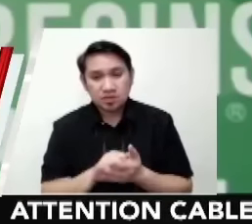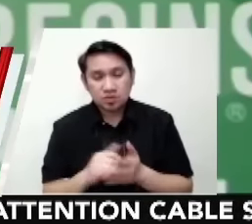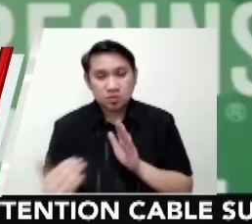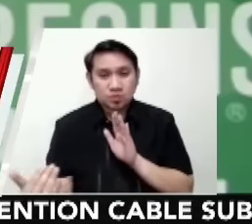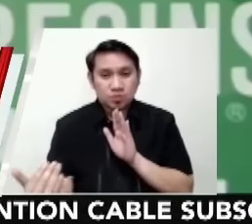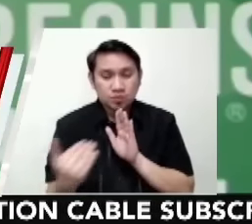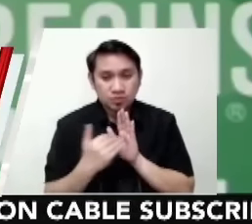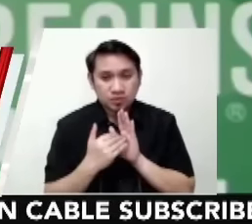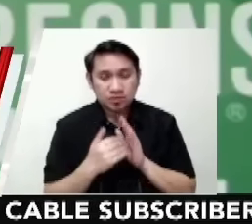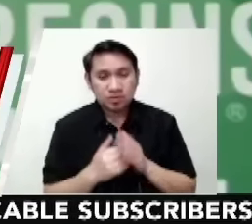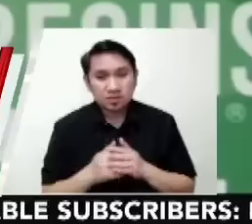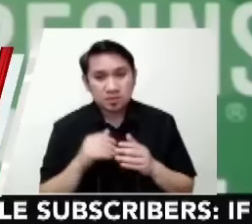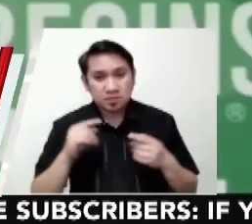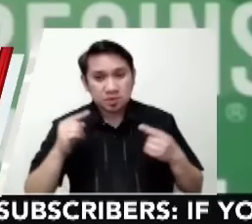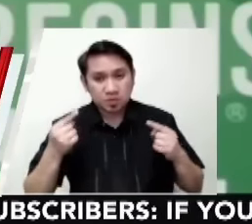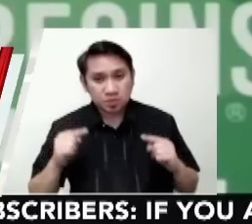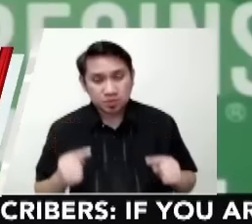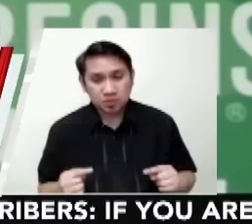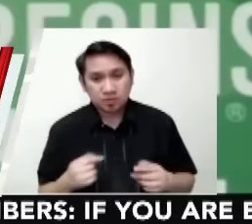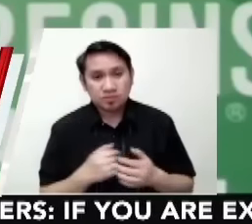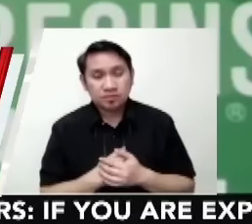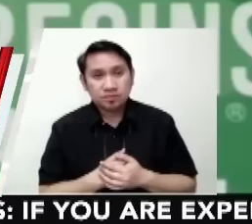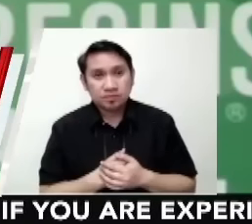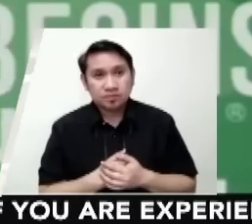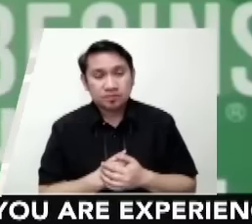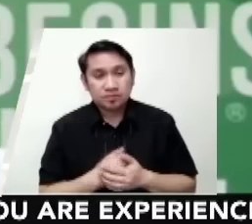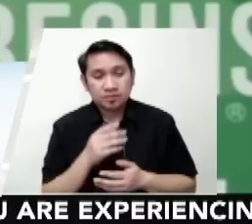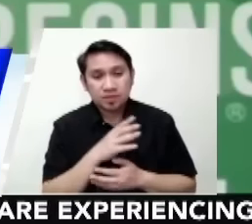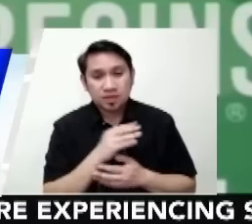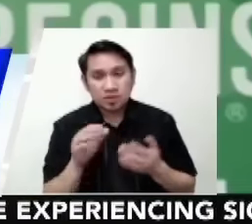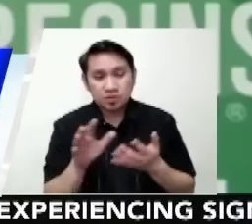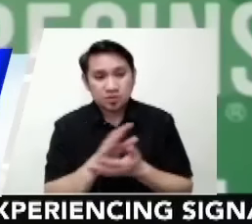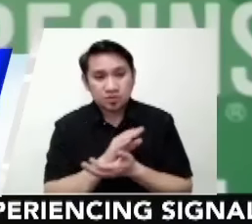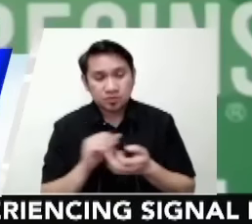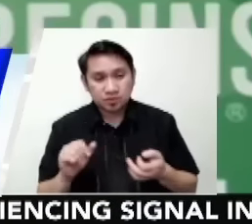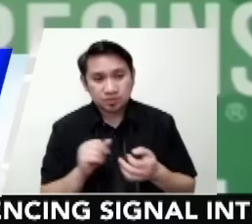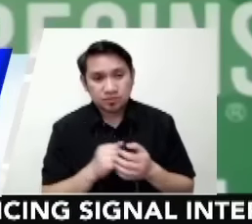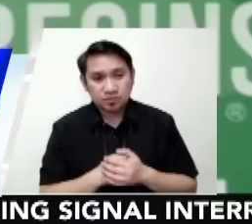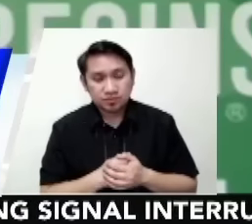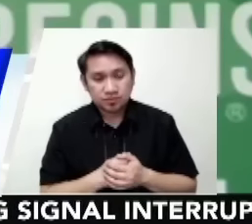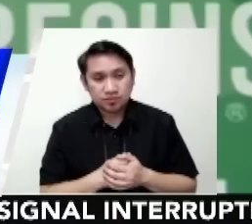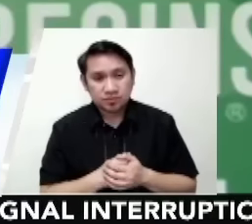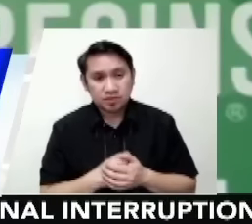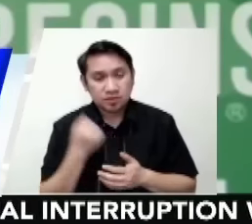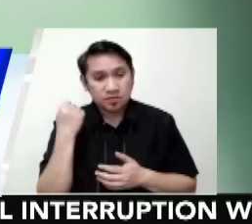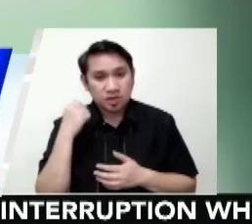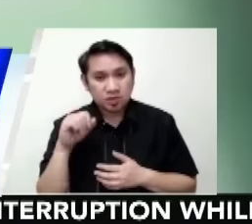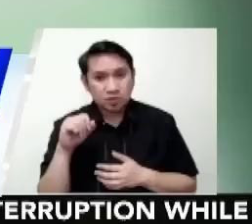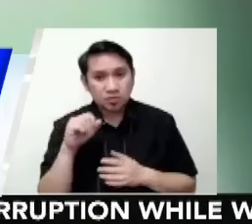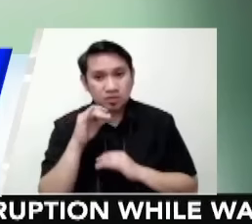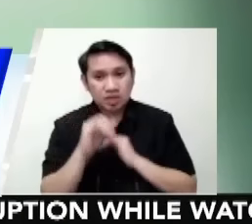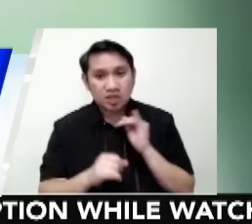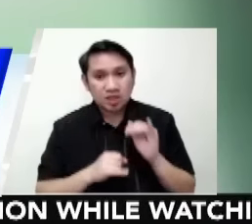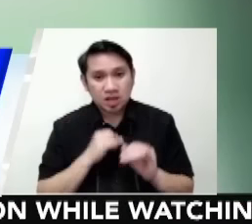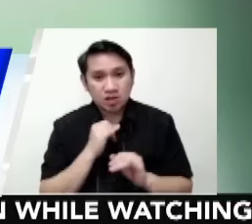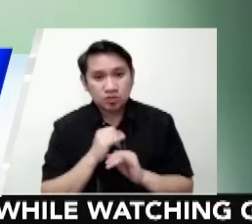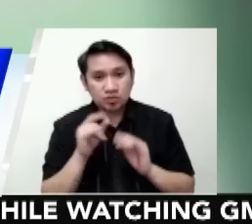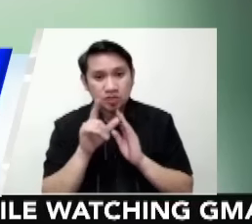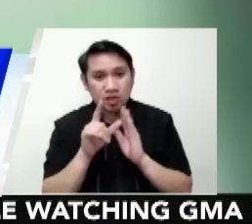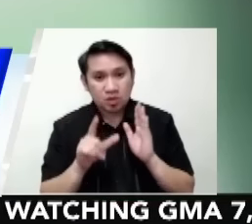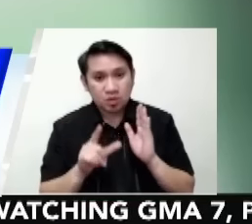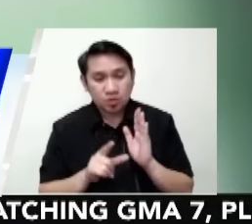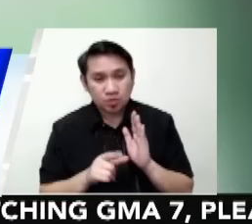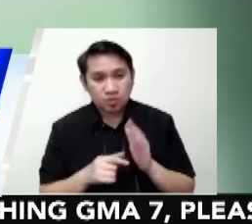injury and of course damages, and it's a violation of international law. Mm-hmm. Military vessels are supposed to